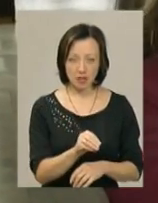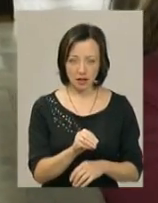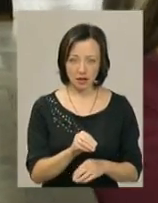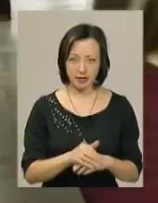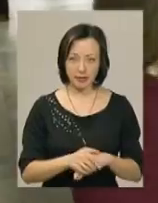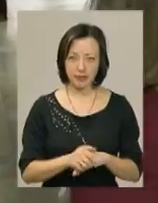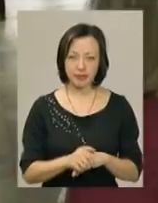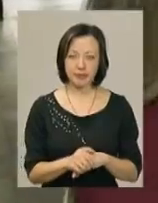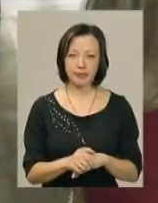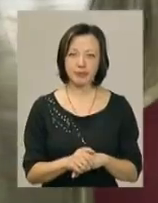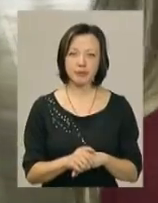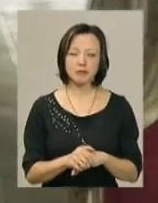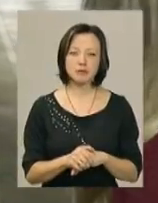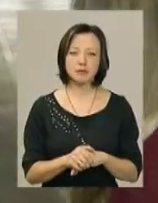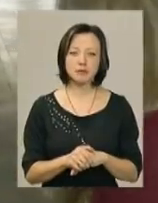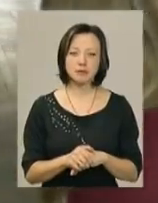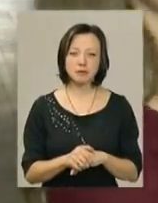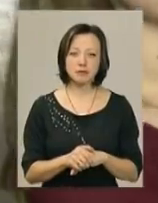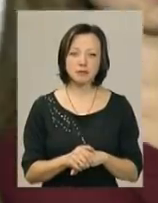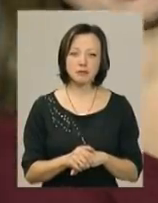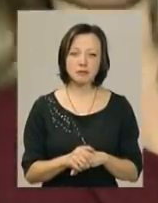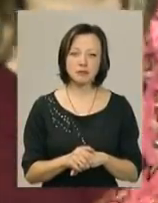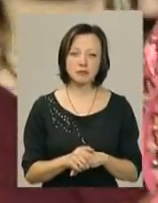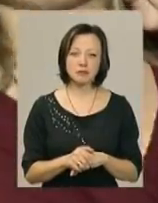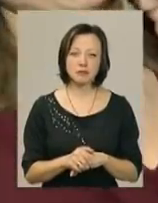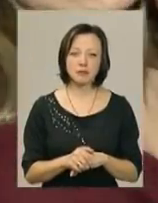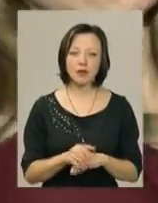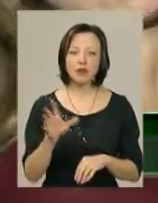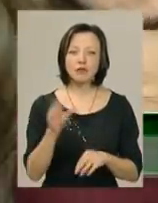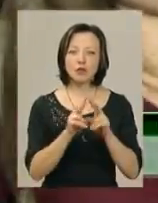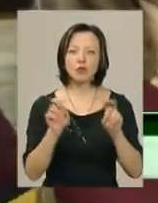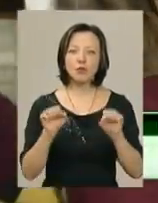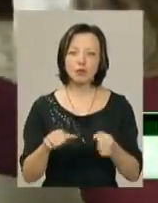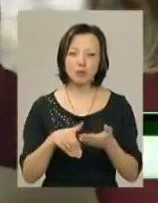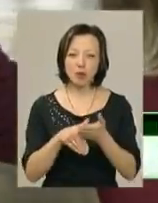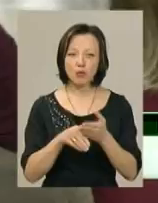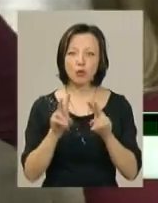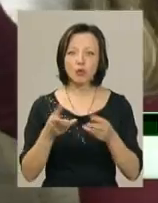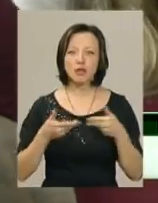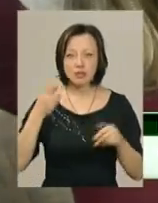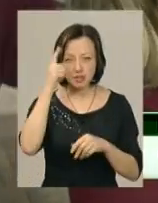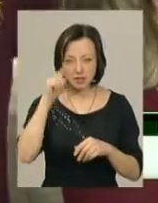хто може допомогти, хто нас знає,